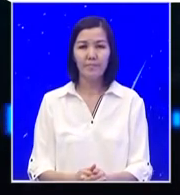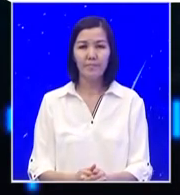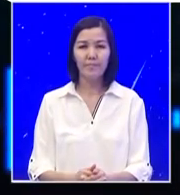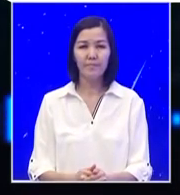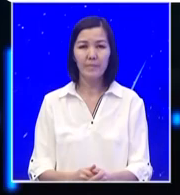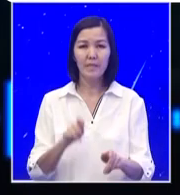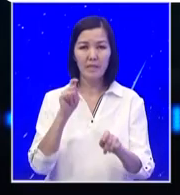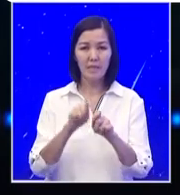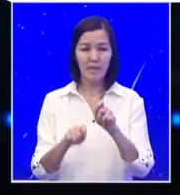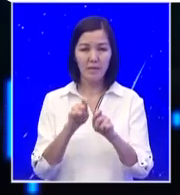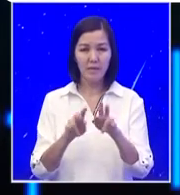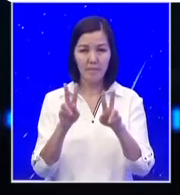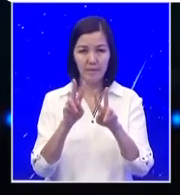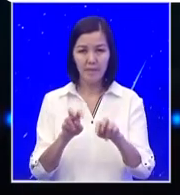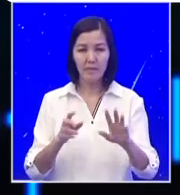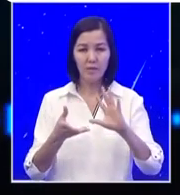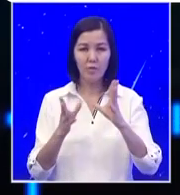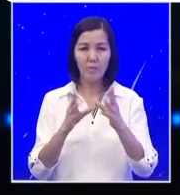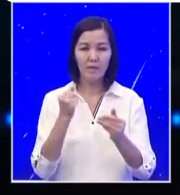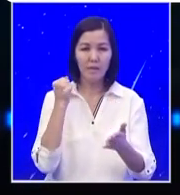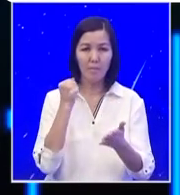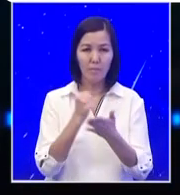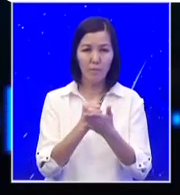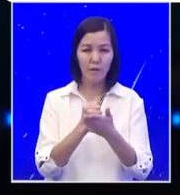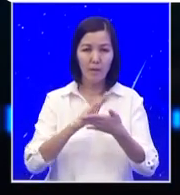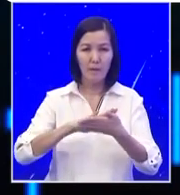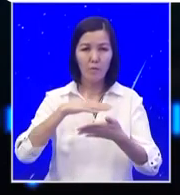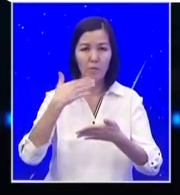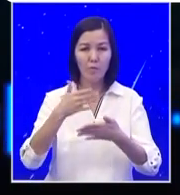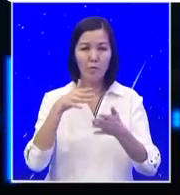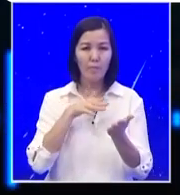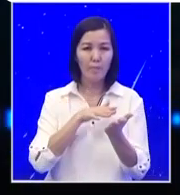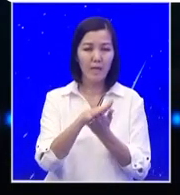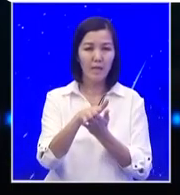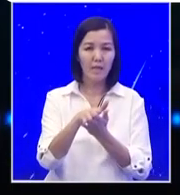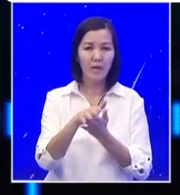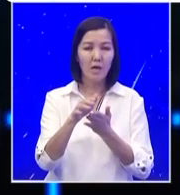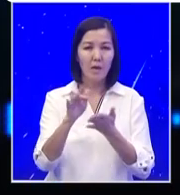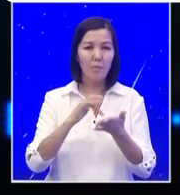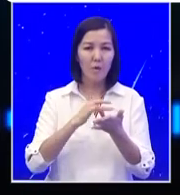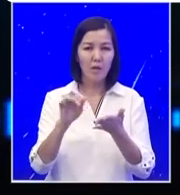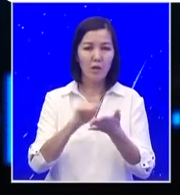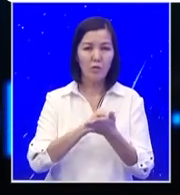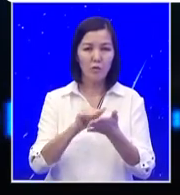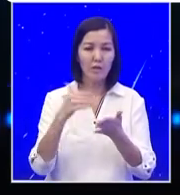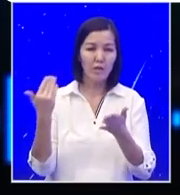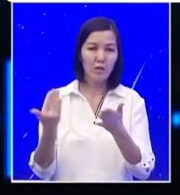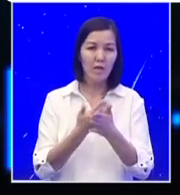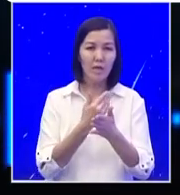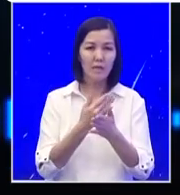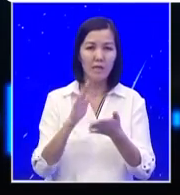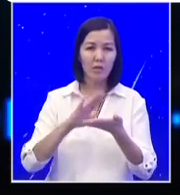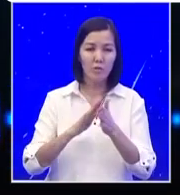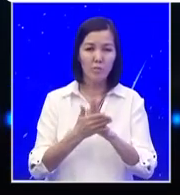Түнті жүргізу барысында мөр, ноутбук, принтер, бухгалтерлік құжаттама және жаңа жасалған